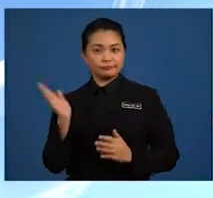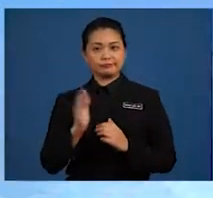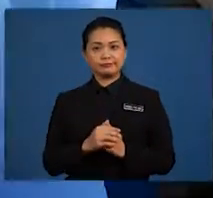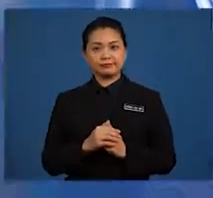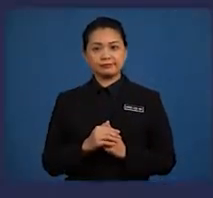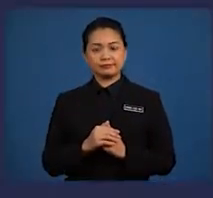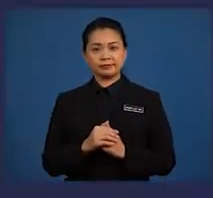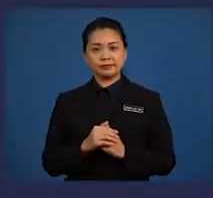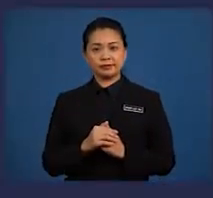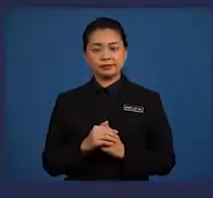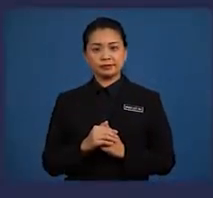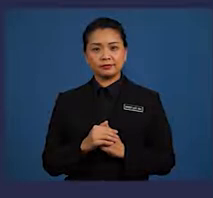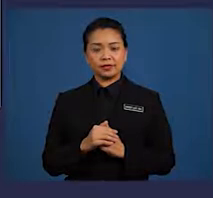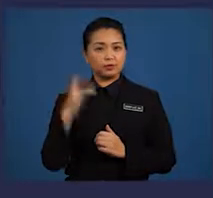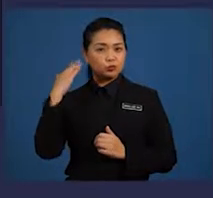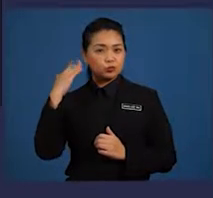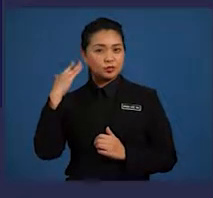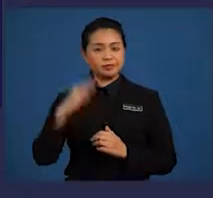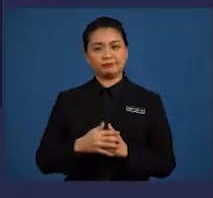dipaparkan celah berkaitan